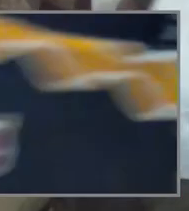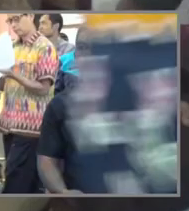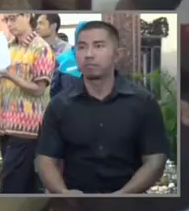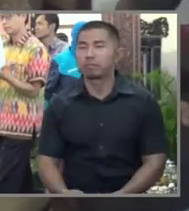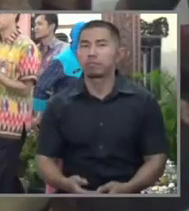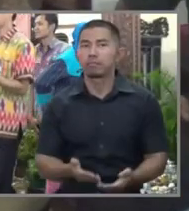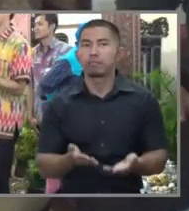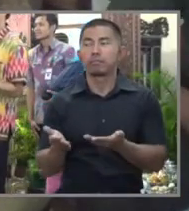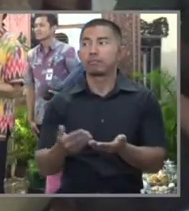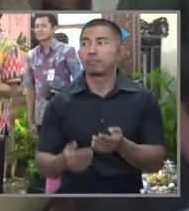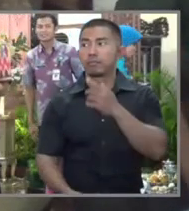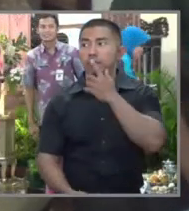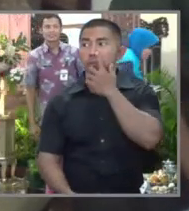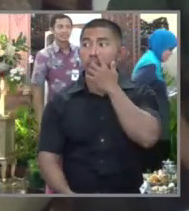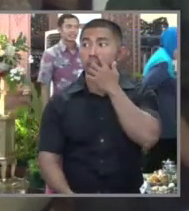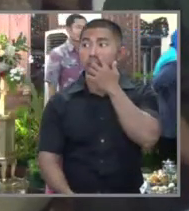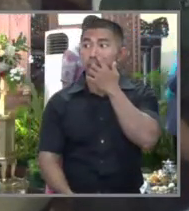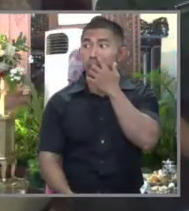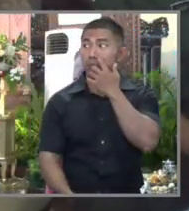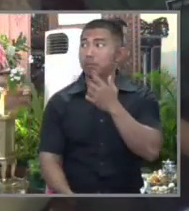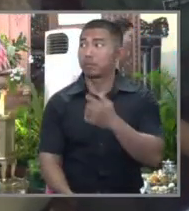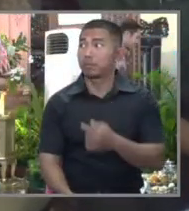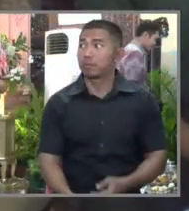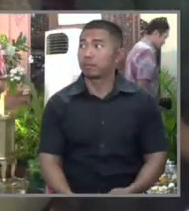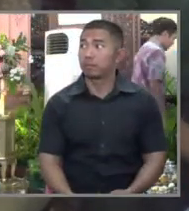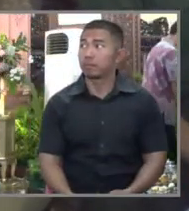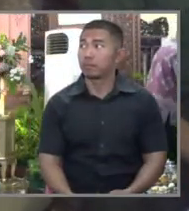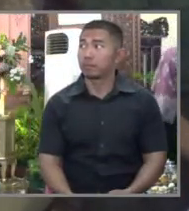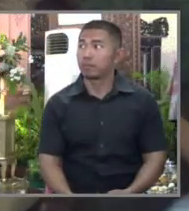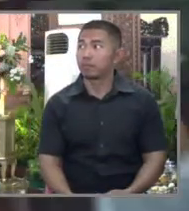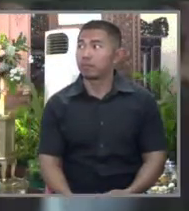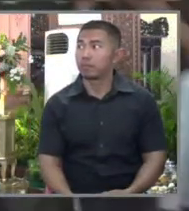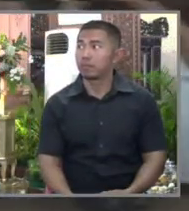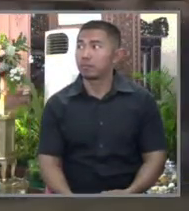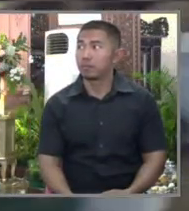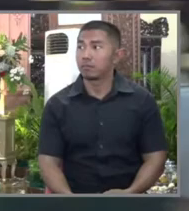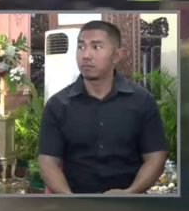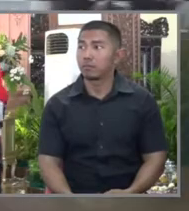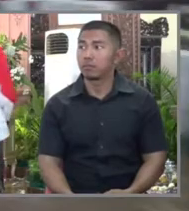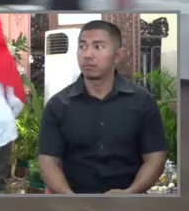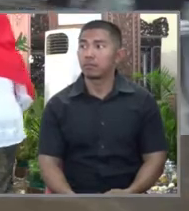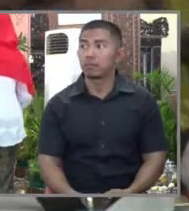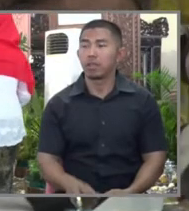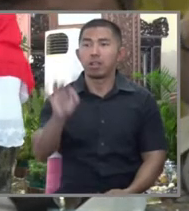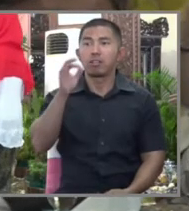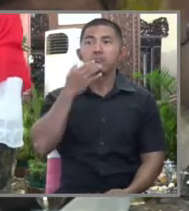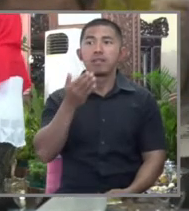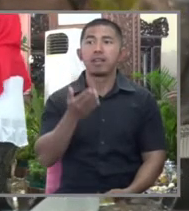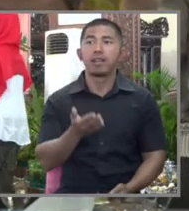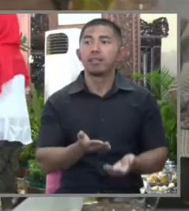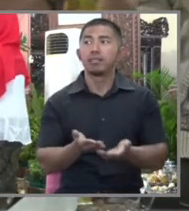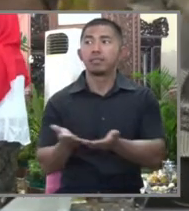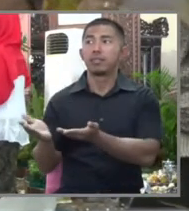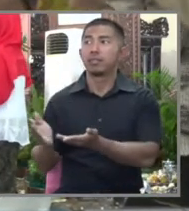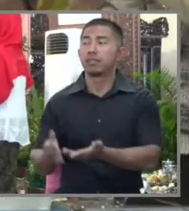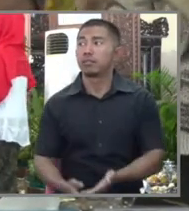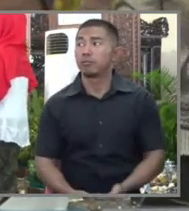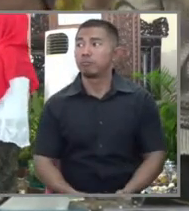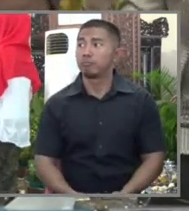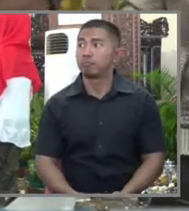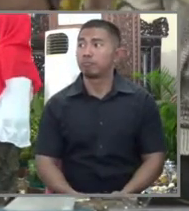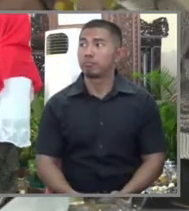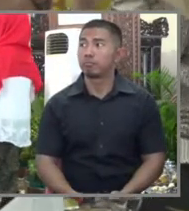Itu ada. Teleponan sih, ben cepet. Kepala dinas. Oke. Monggo silakan dari beres, langsung teman-teman konsultasi. Penyandang disabilitas. Ya.